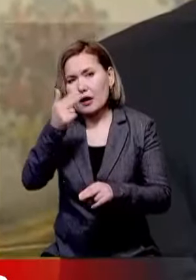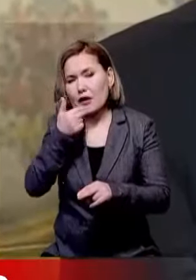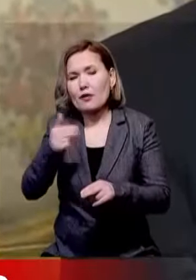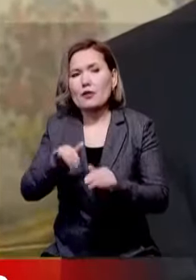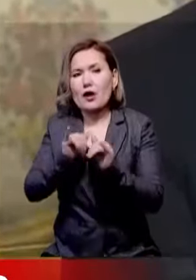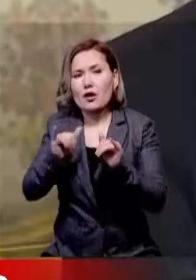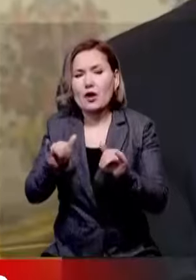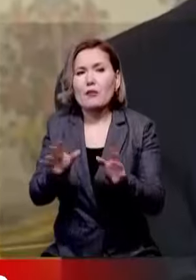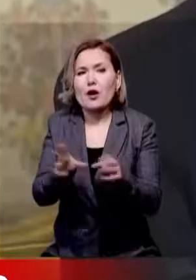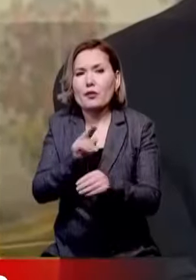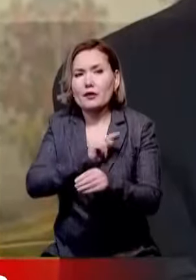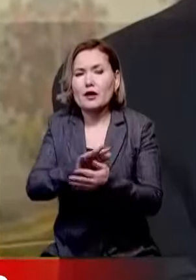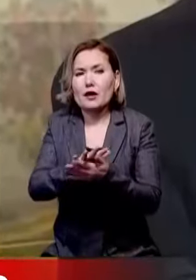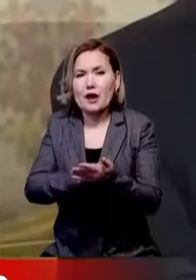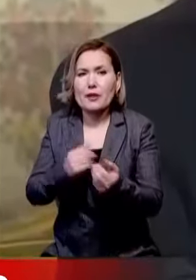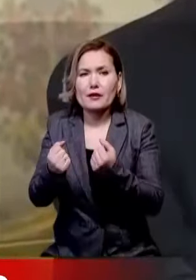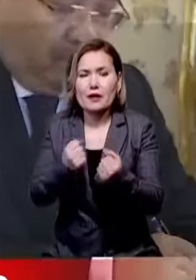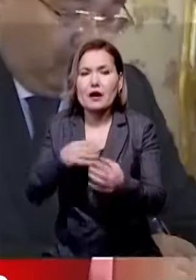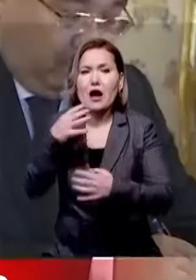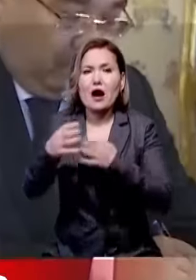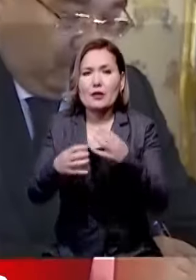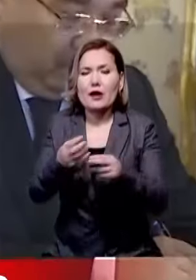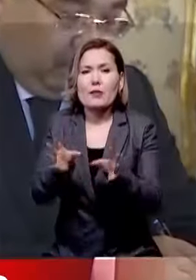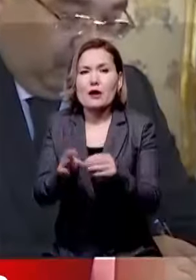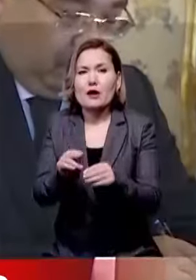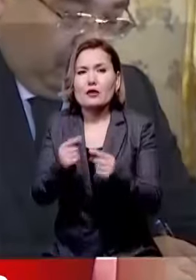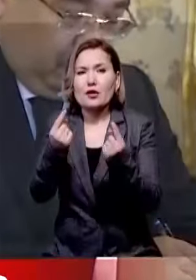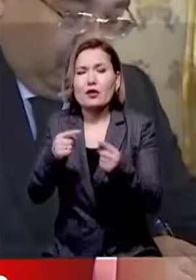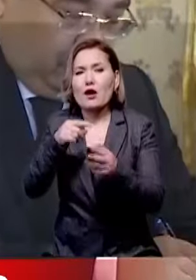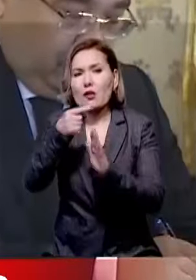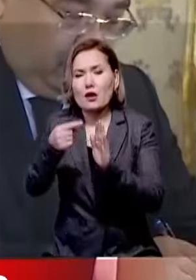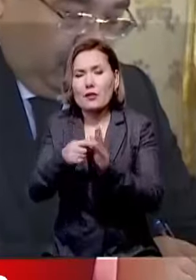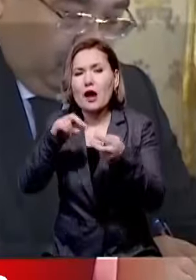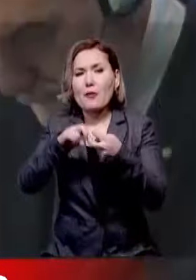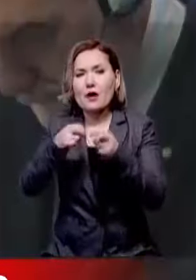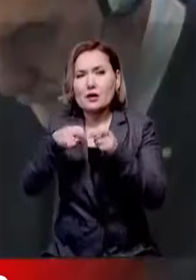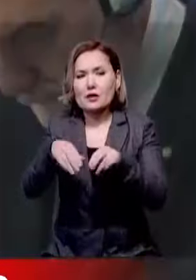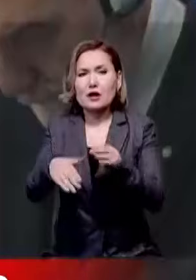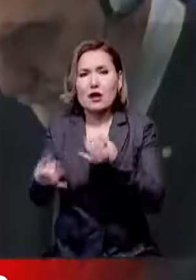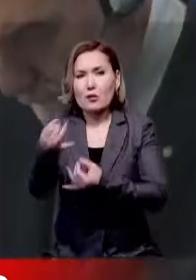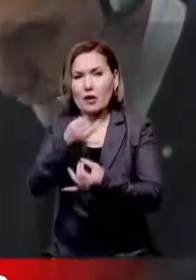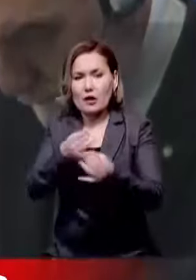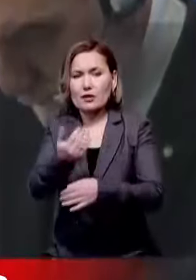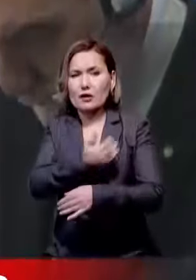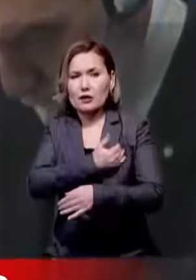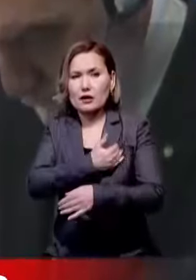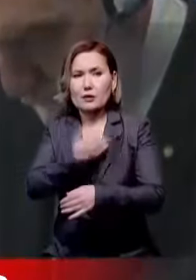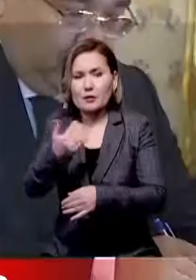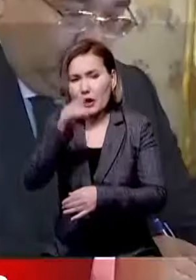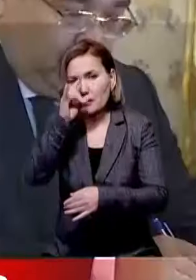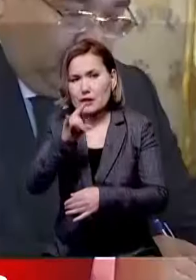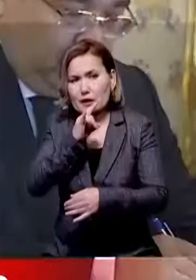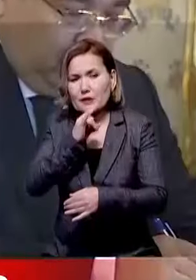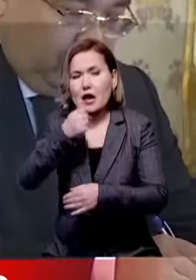өркендетуге бағытталған ынтымақтастықты нығайту, сондай-ақ халықаралық өзекті мәселелерді шешу жолдарын талқылауға ниетті екенін атап өтті.